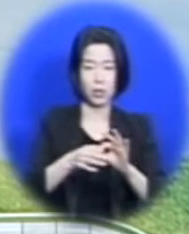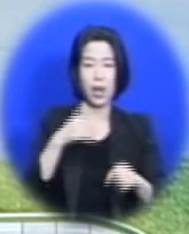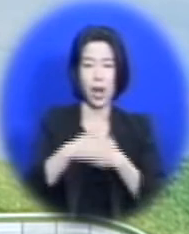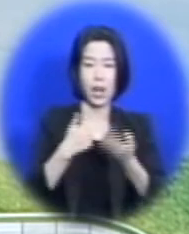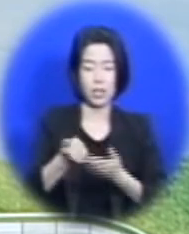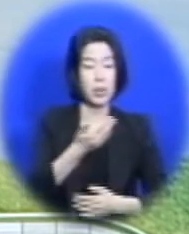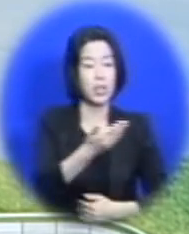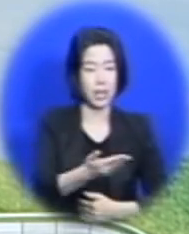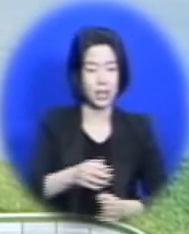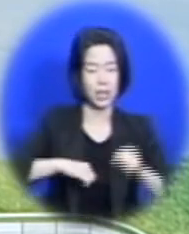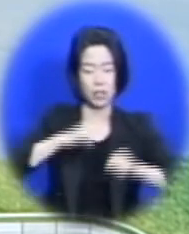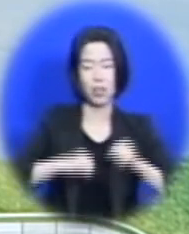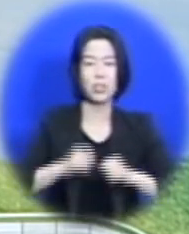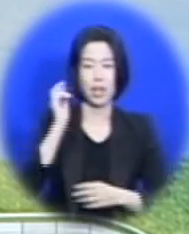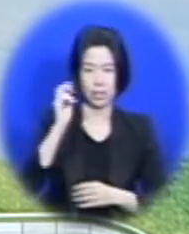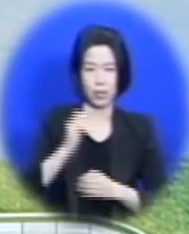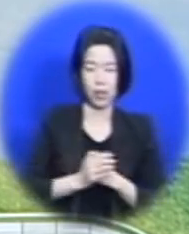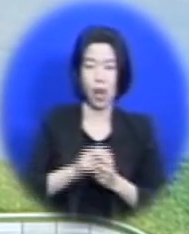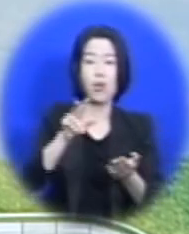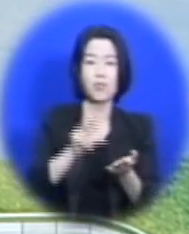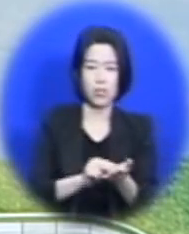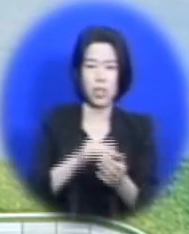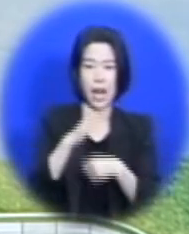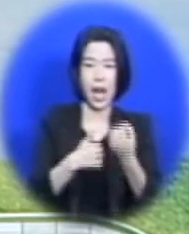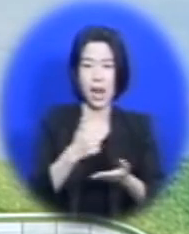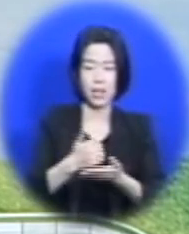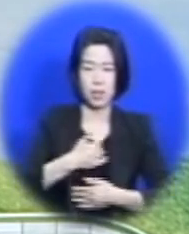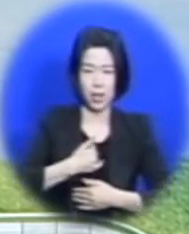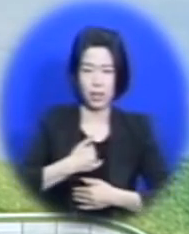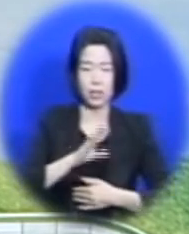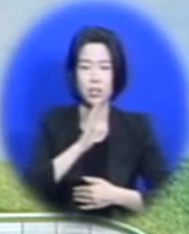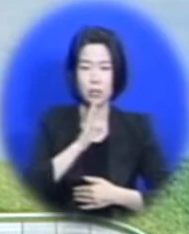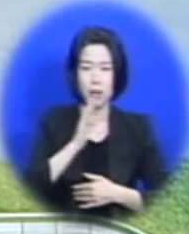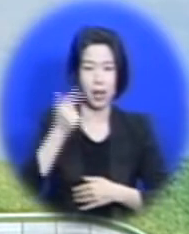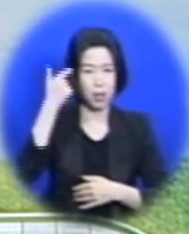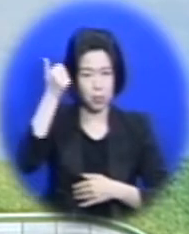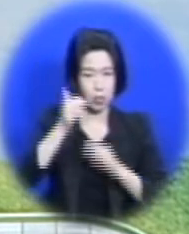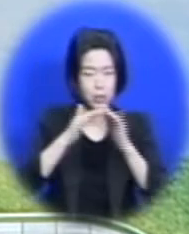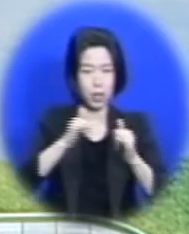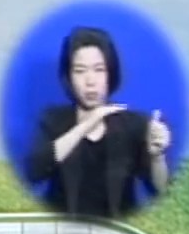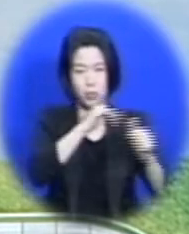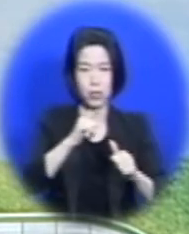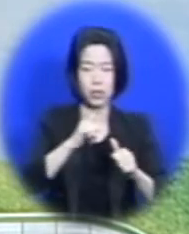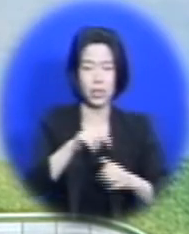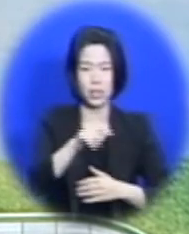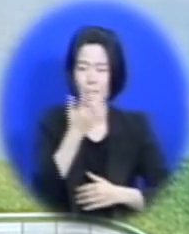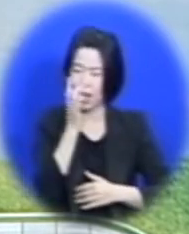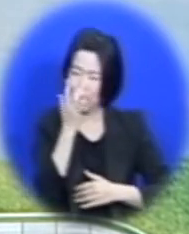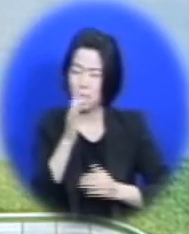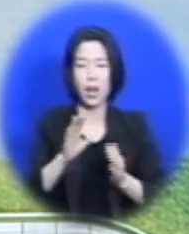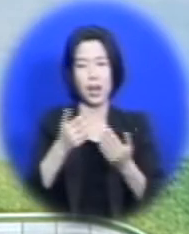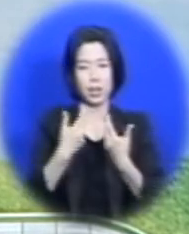당신에게 역사하실 것입니다. 문제는 하나님이 나를 정말 목회자로 부르셨는지 그게 애매할